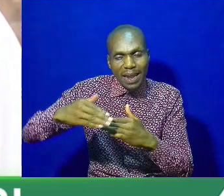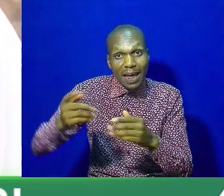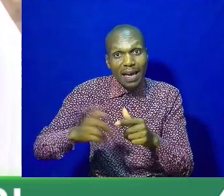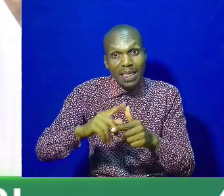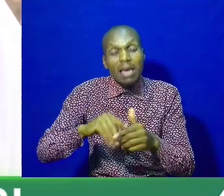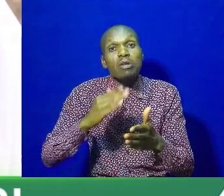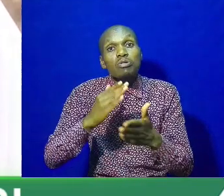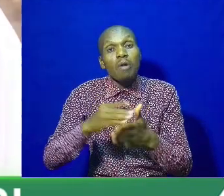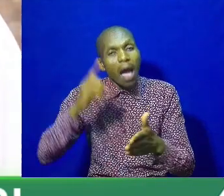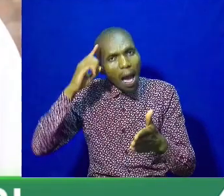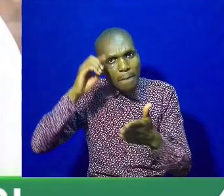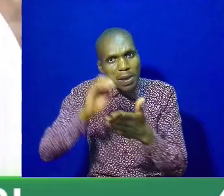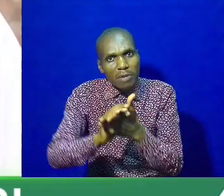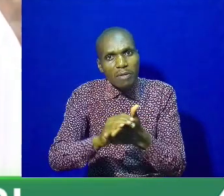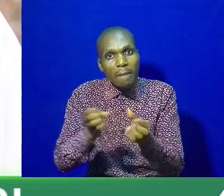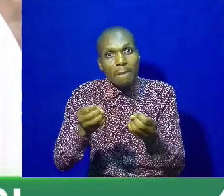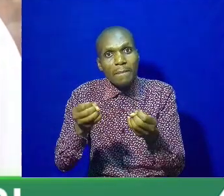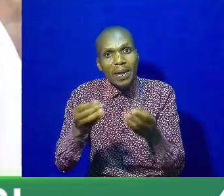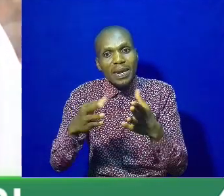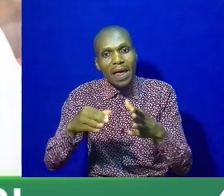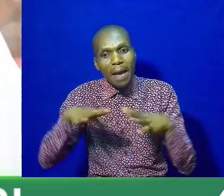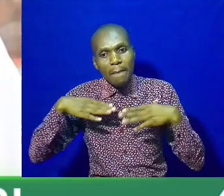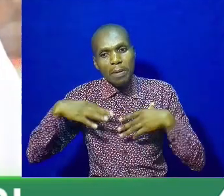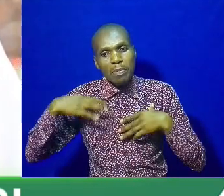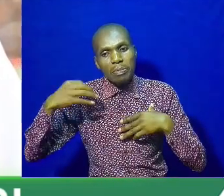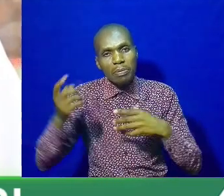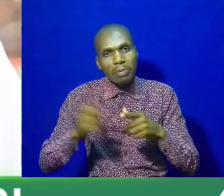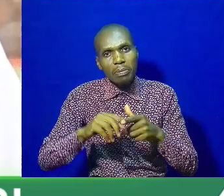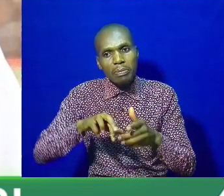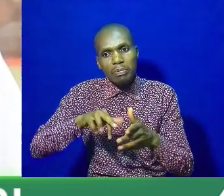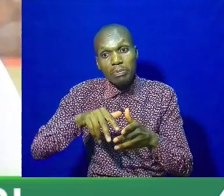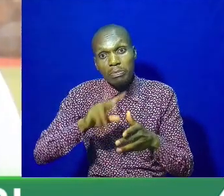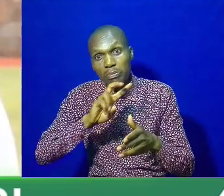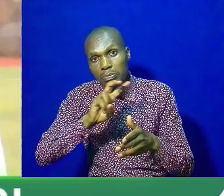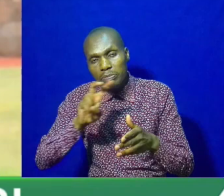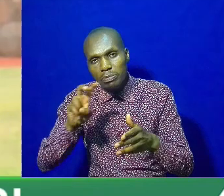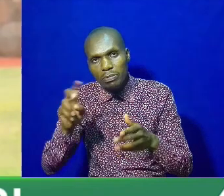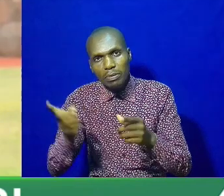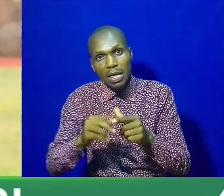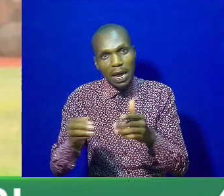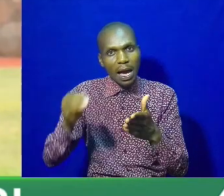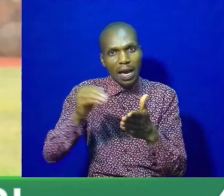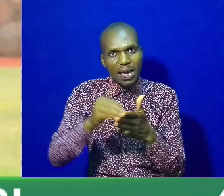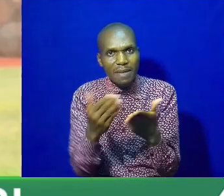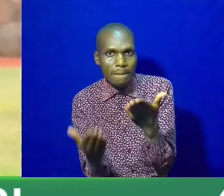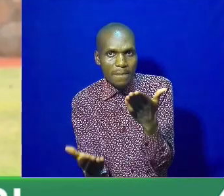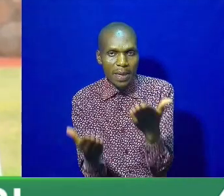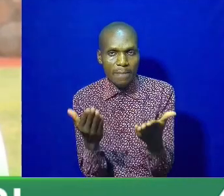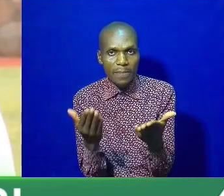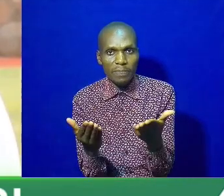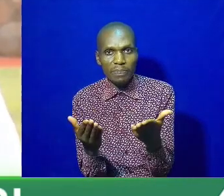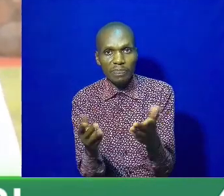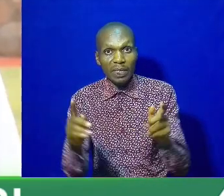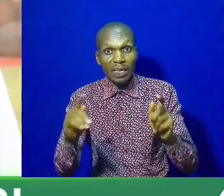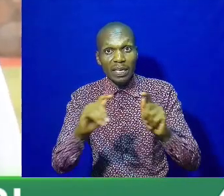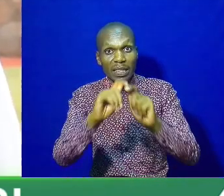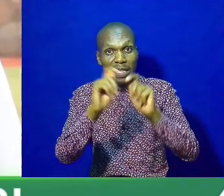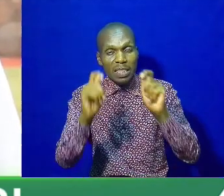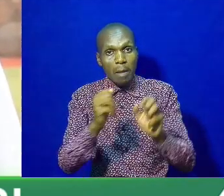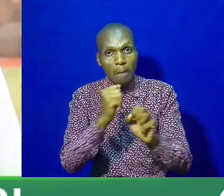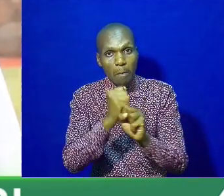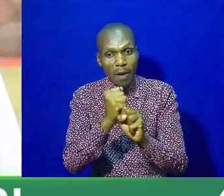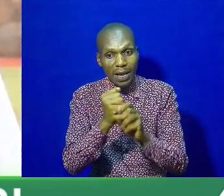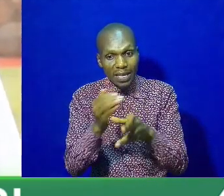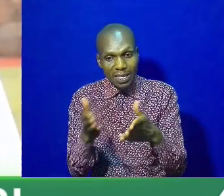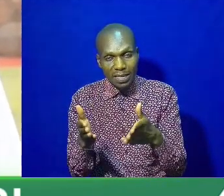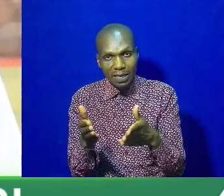gari mupira singe njona bwo gutara na maguru oikegeti ga iga nande anda ke team kare wa kera se buna